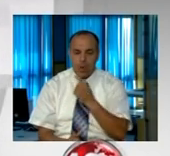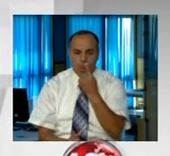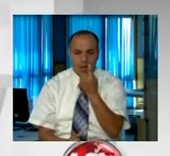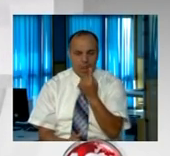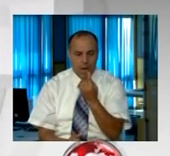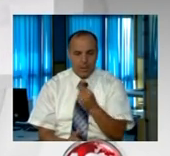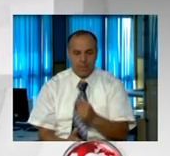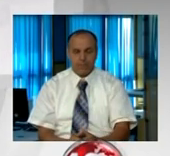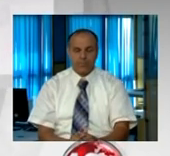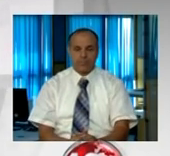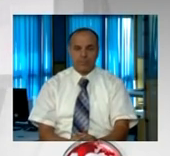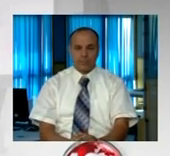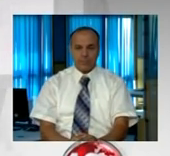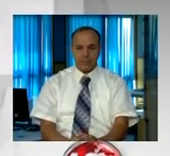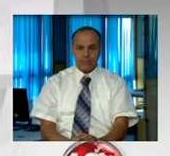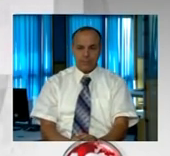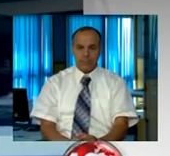بنقطة واحدة.